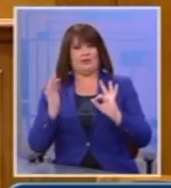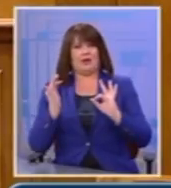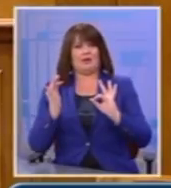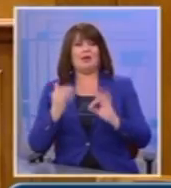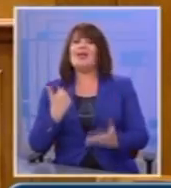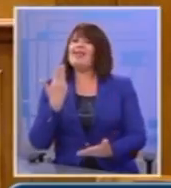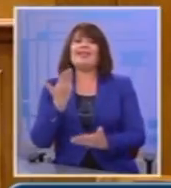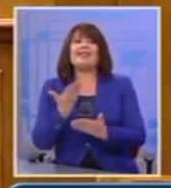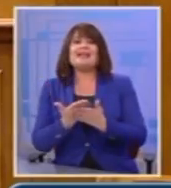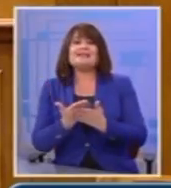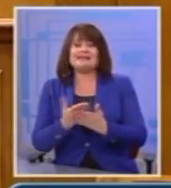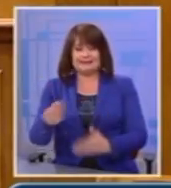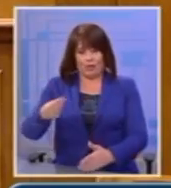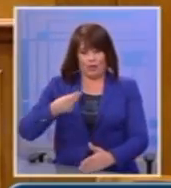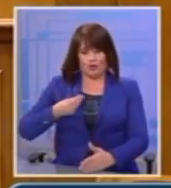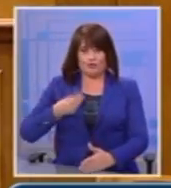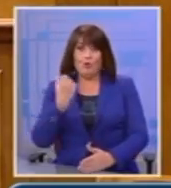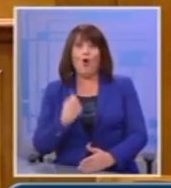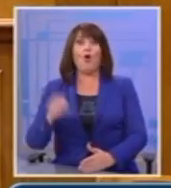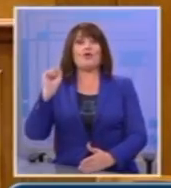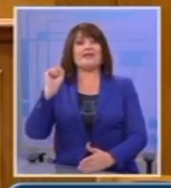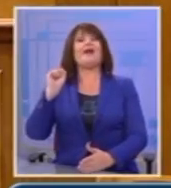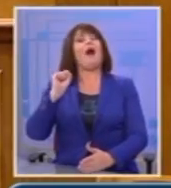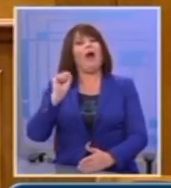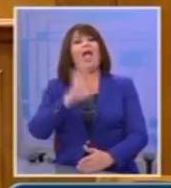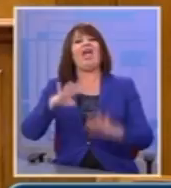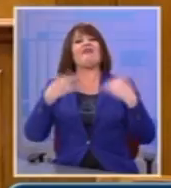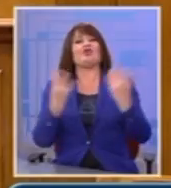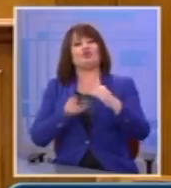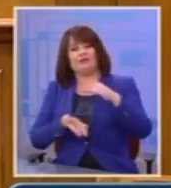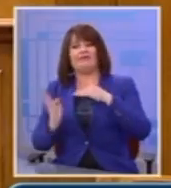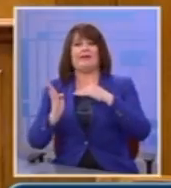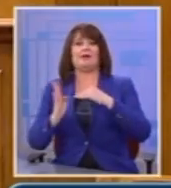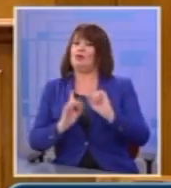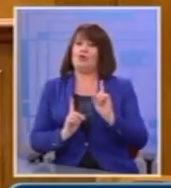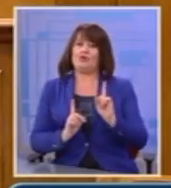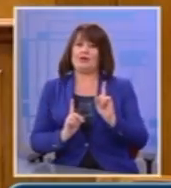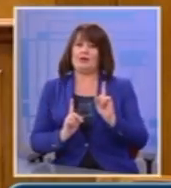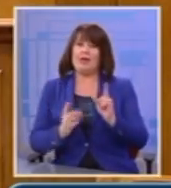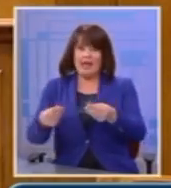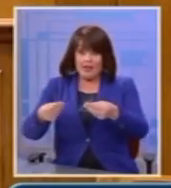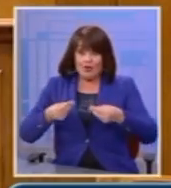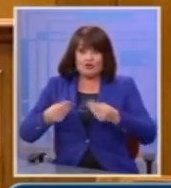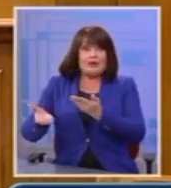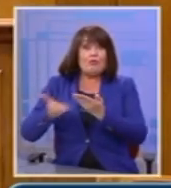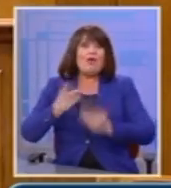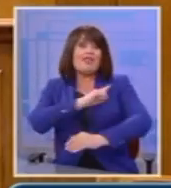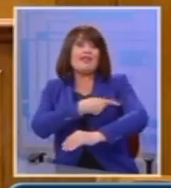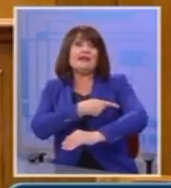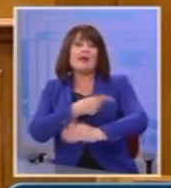Δεν ζήτησα το όχι ως εντολή εξόδου, αλλά ως εντολή ενίσχυσης